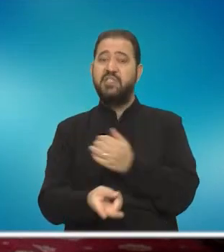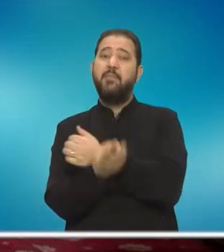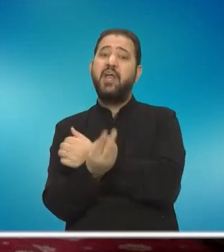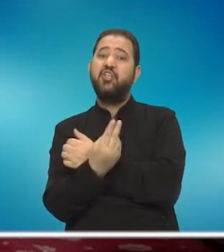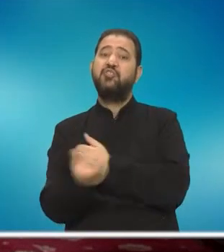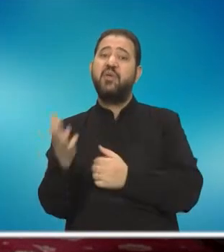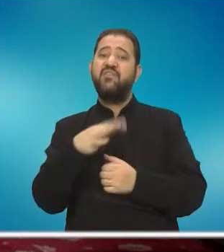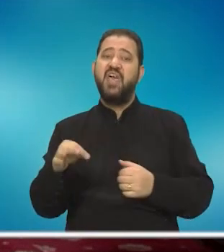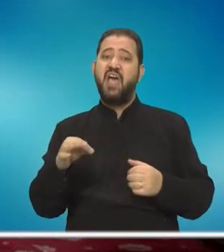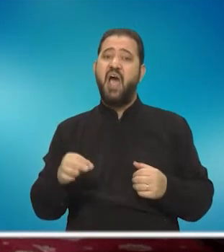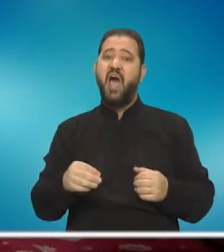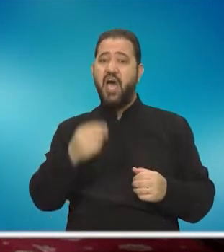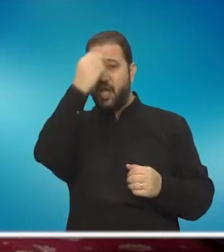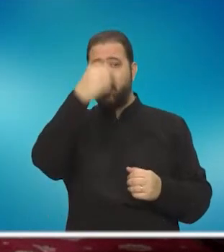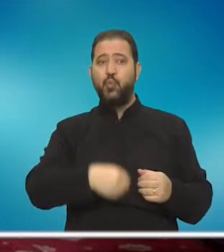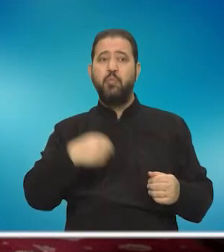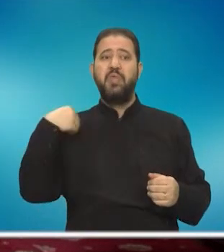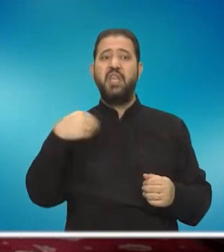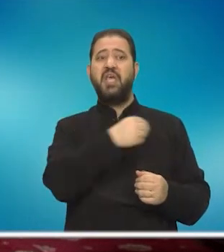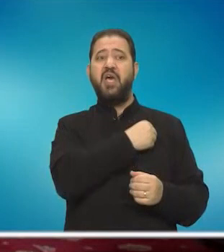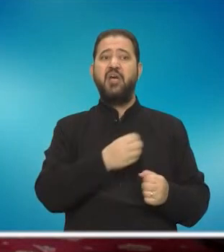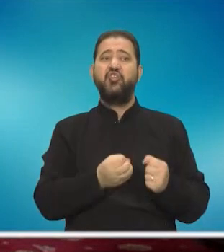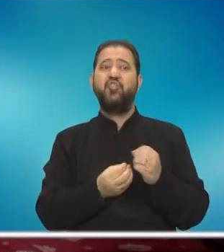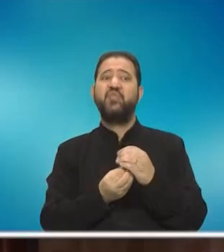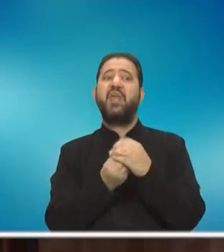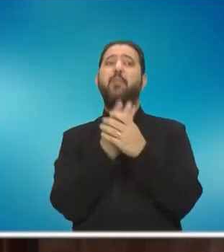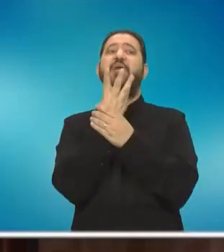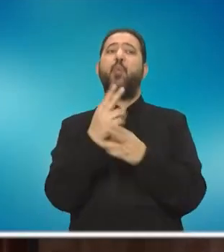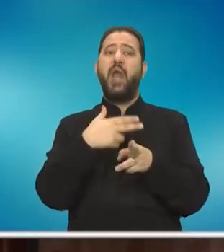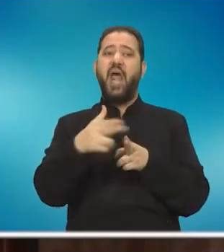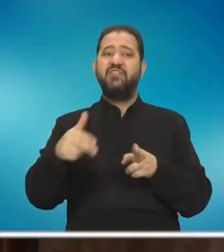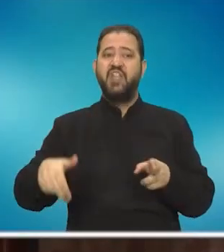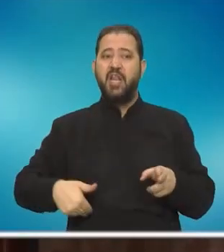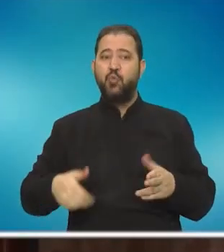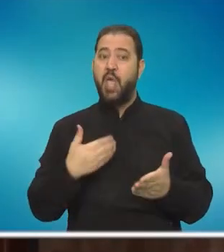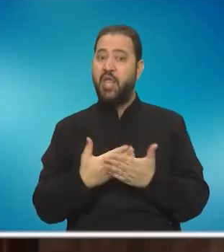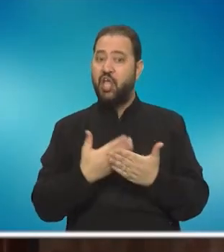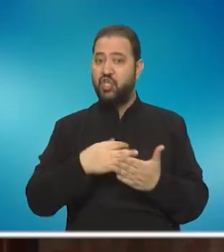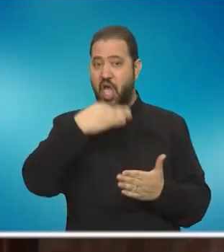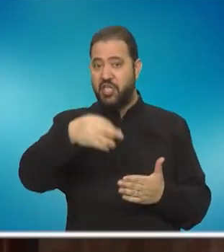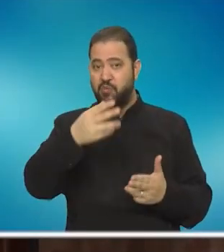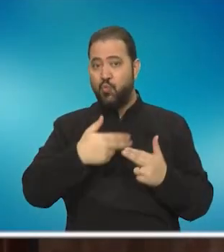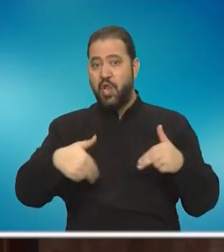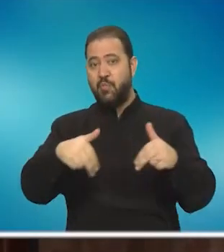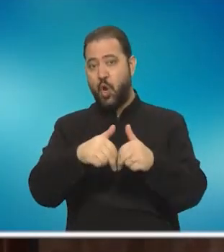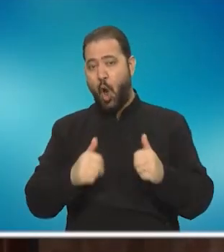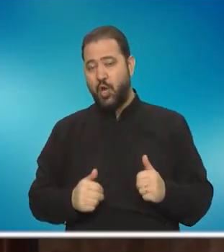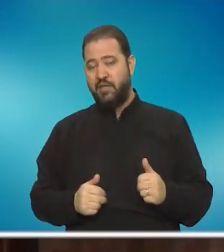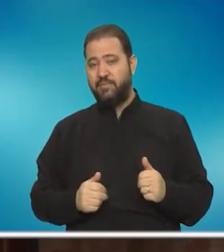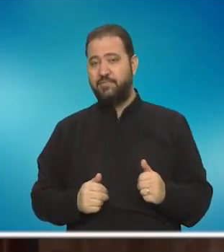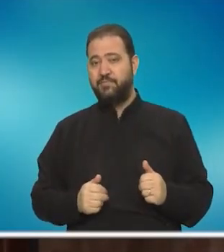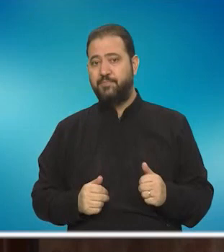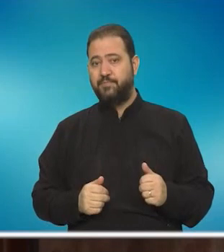este posibil, la Sfânta și Dumnezeiască Liturghie. De ce spunem noi și de ce din experiența